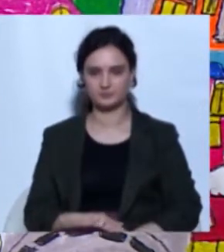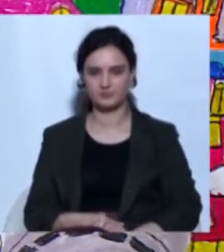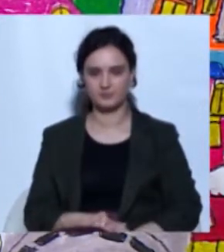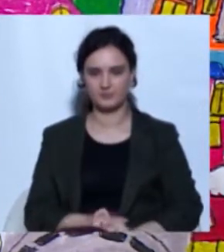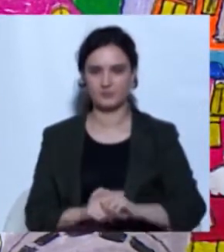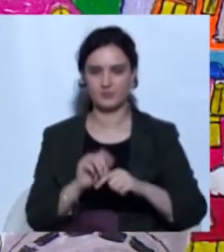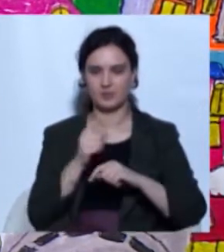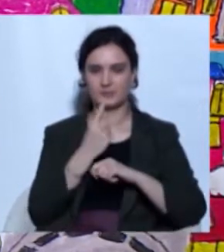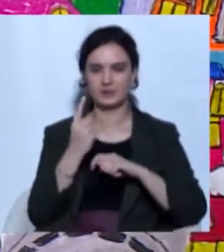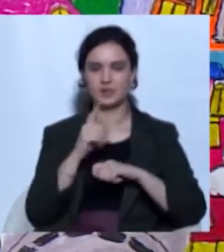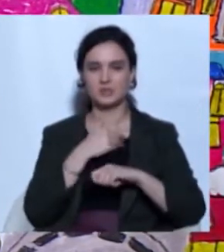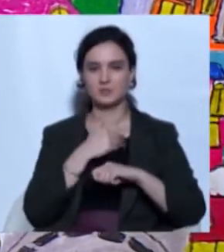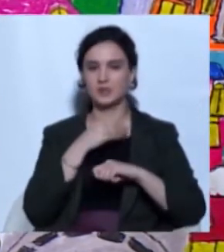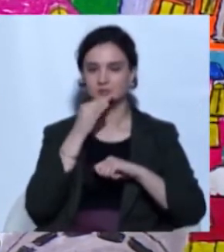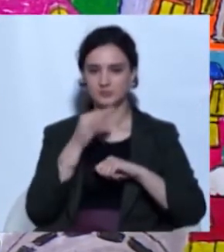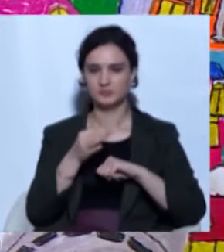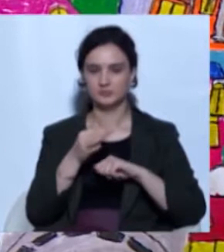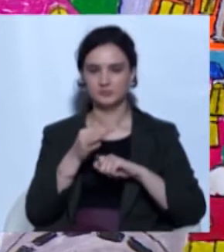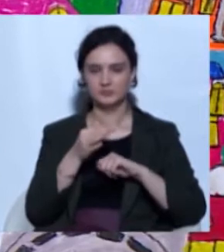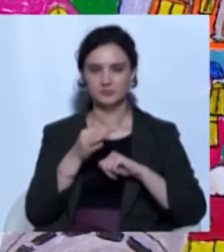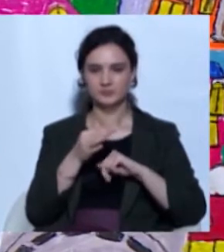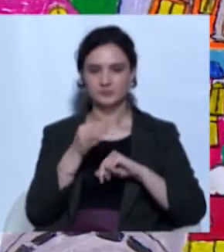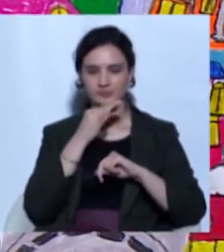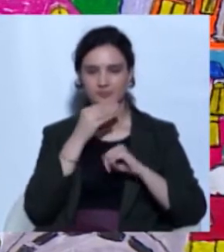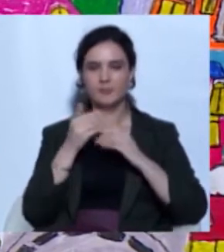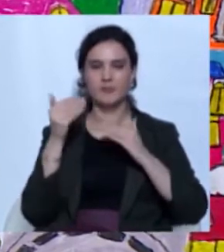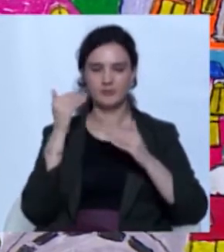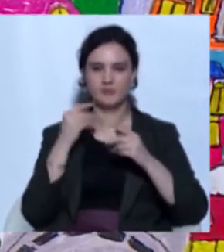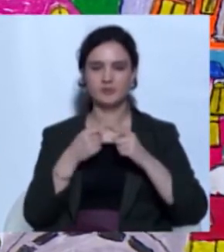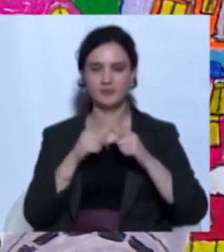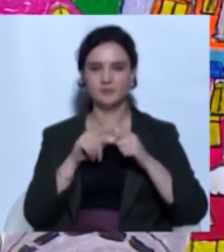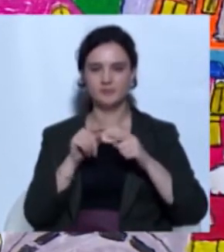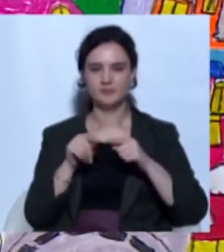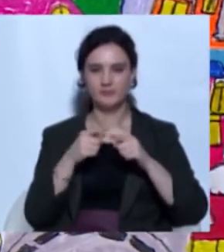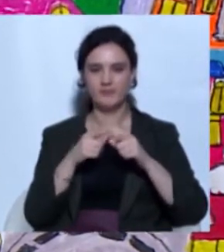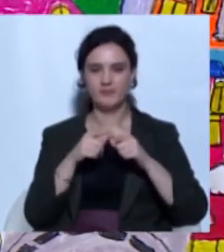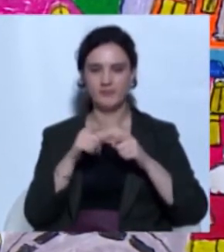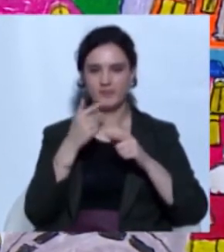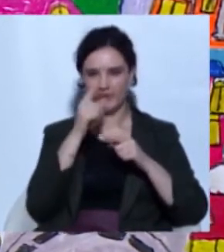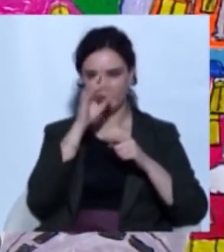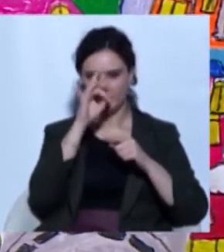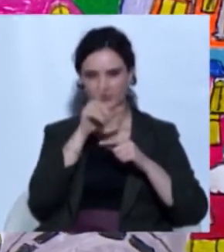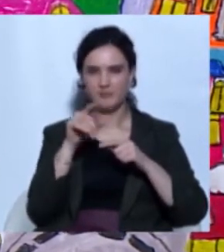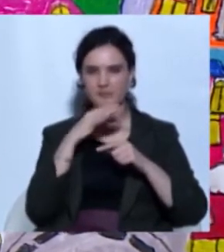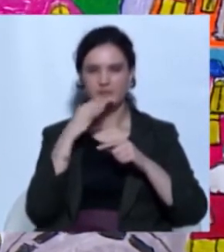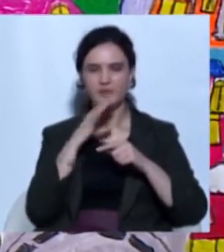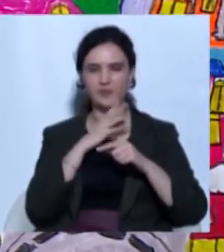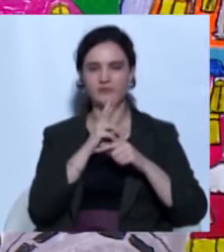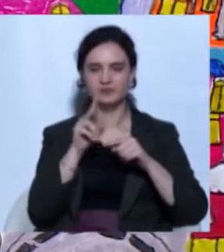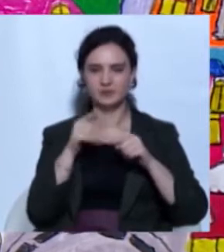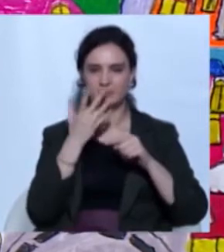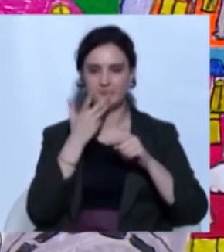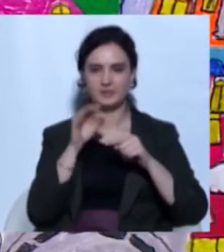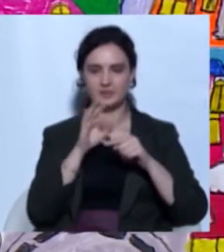Მაგრამ ერთადერთი რაც მინდა გითხრათ, მანამდე სხვა გამოჩენილი ადამიანები ბევრი იყო, ვინც აი